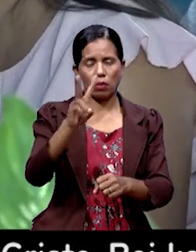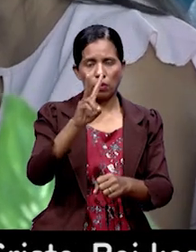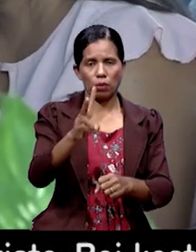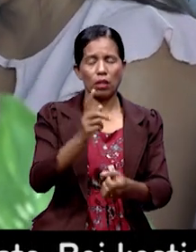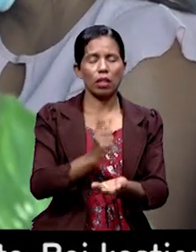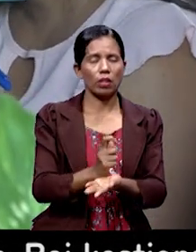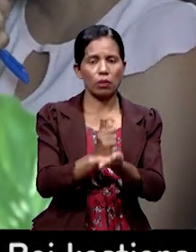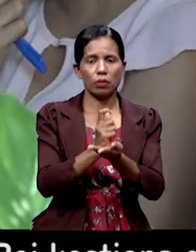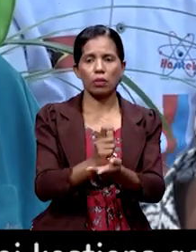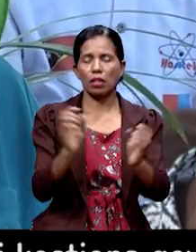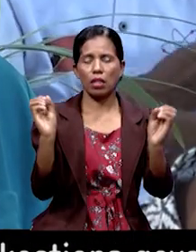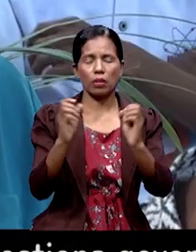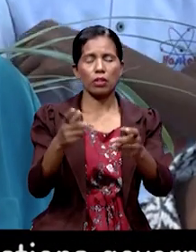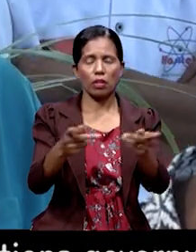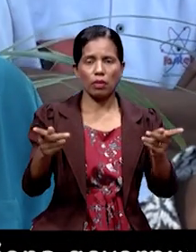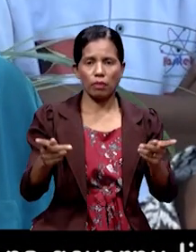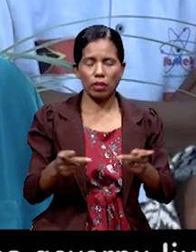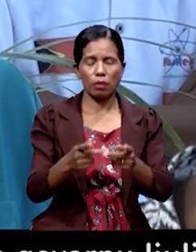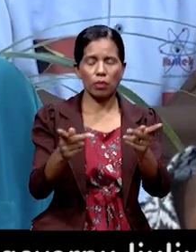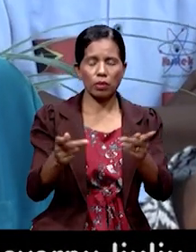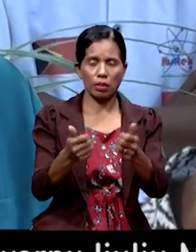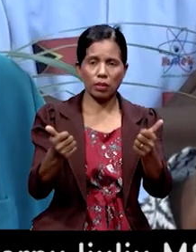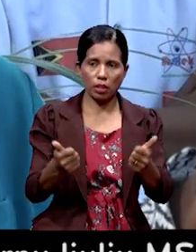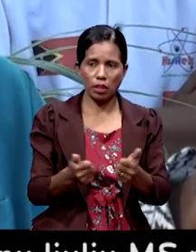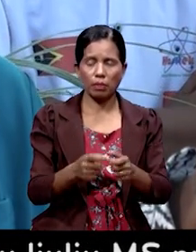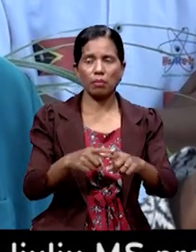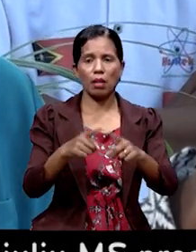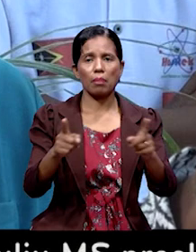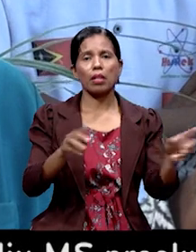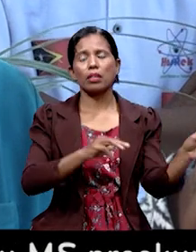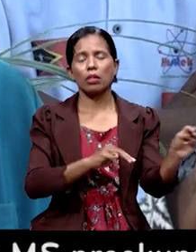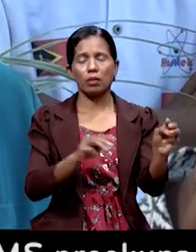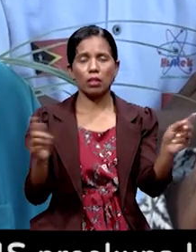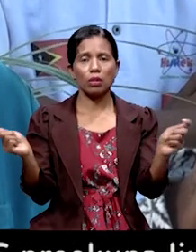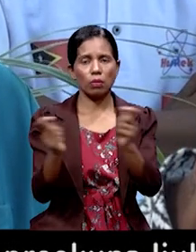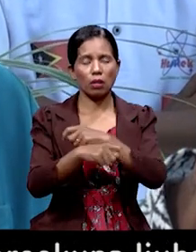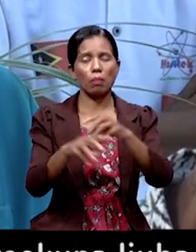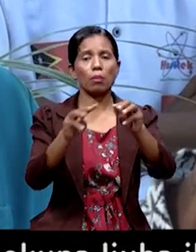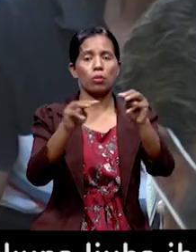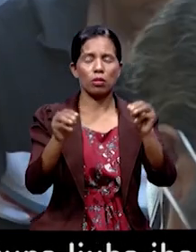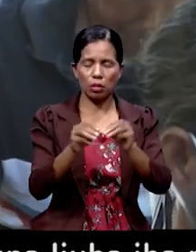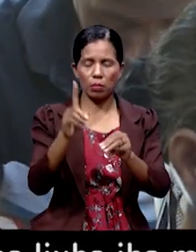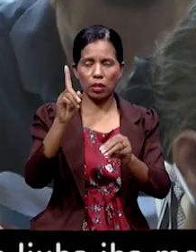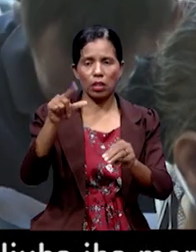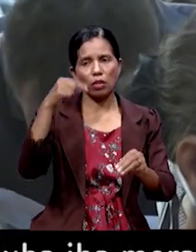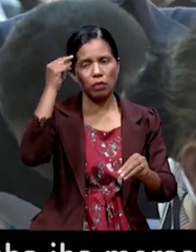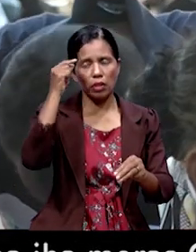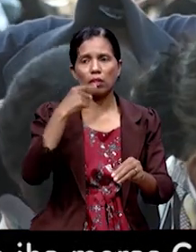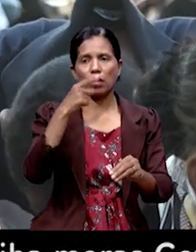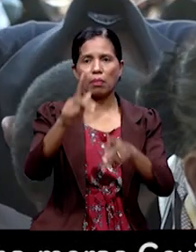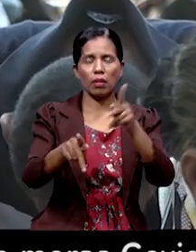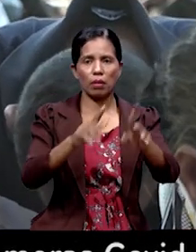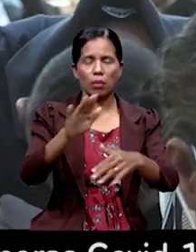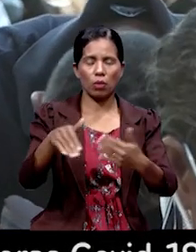Ataúro la os ona nafate în postul administrativ, mai besei sai municipiu ida. Hoida ne guvernante ne apela ba